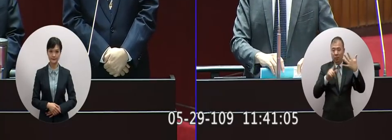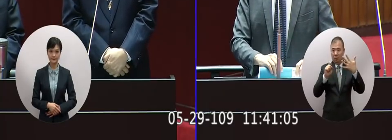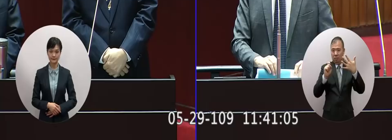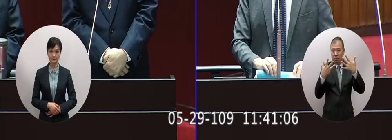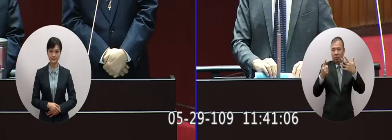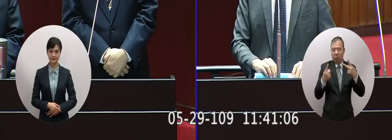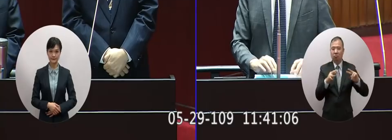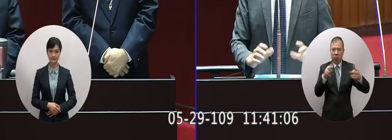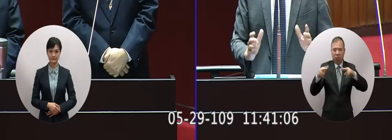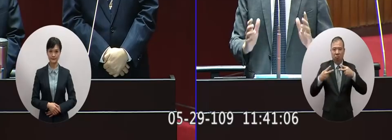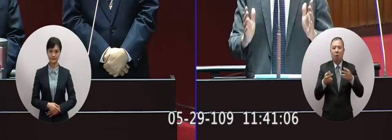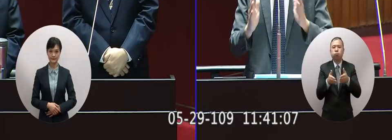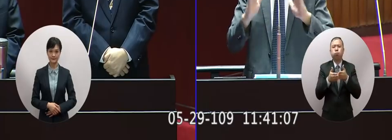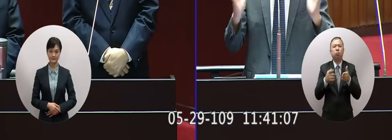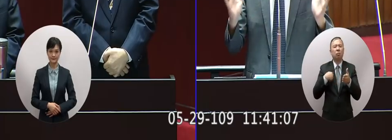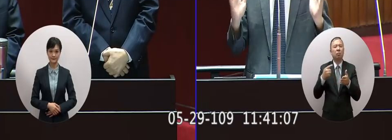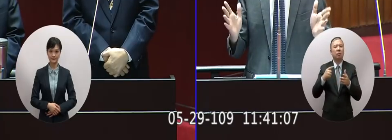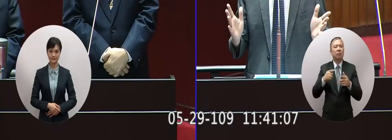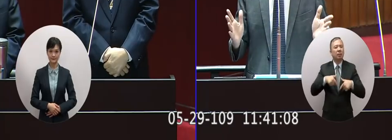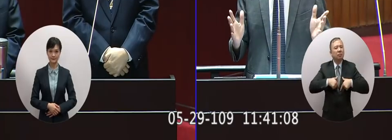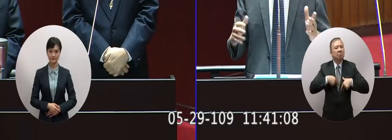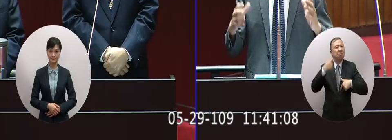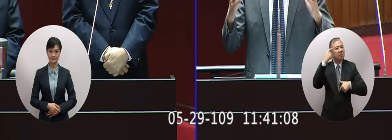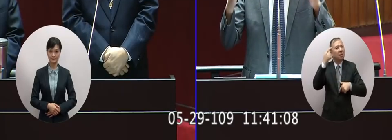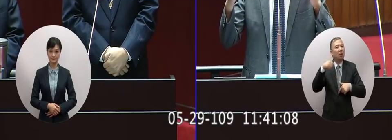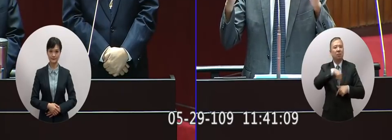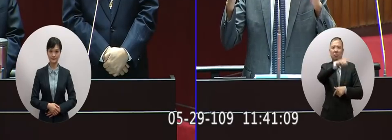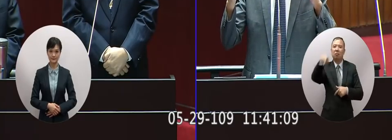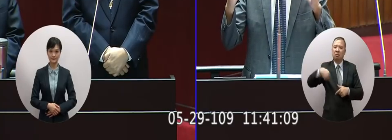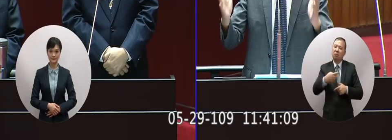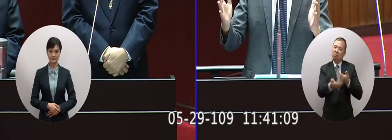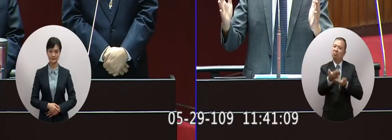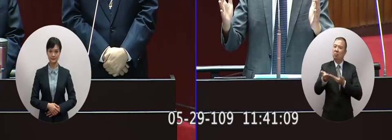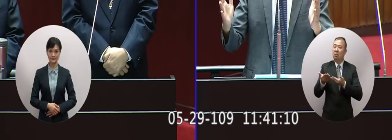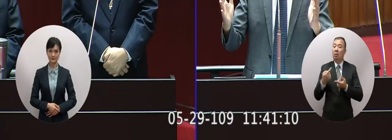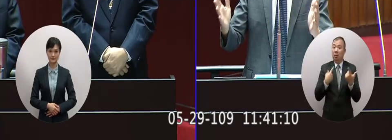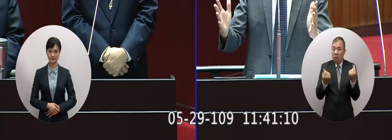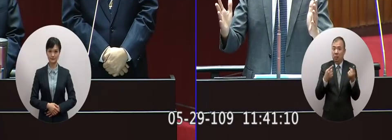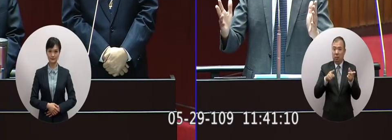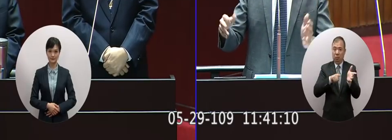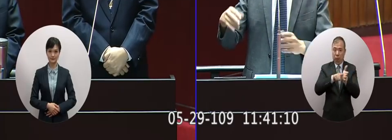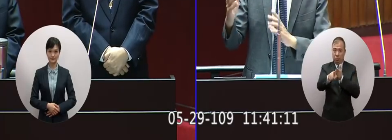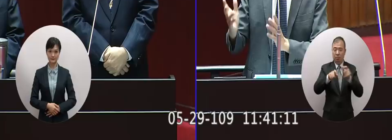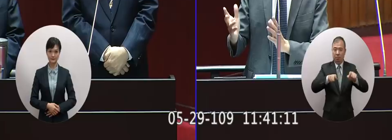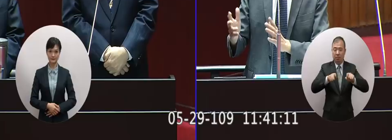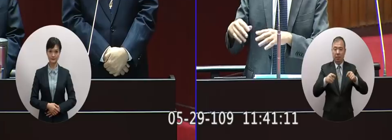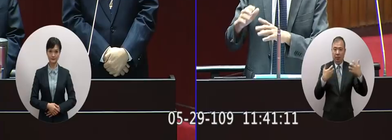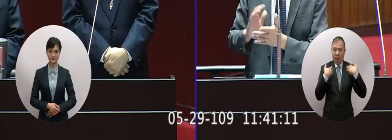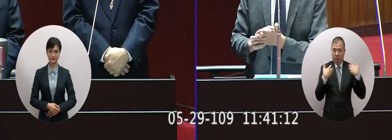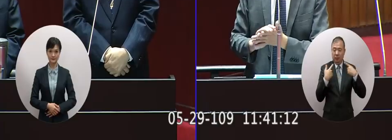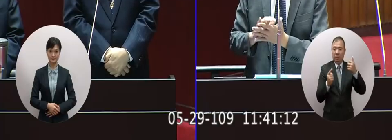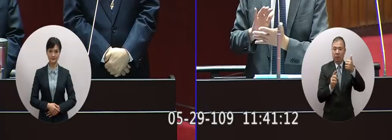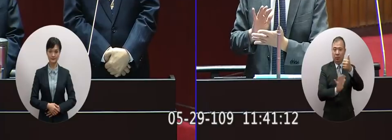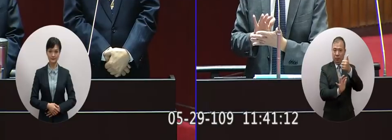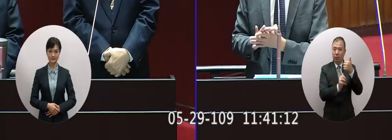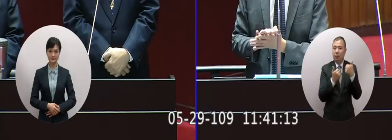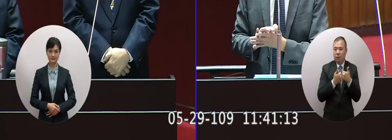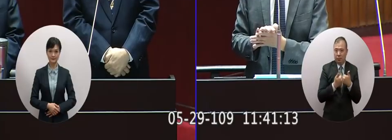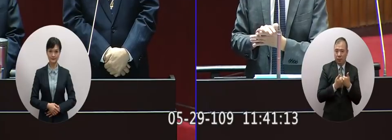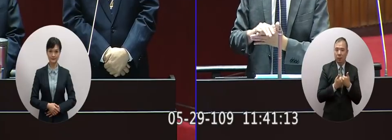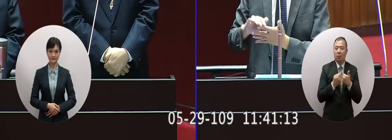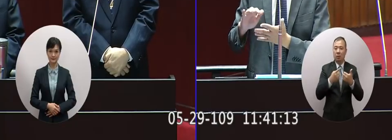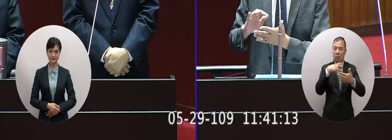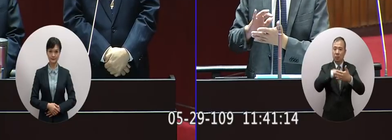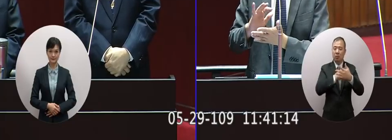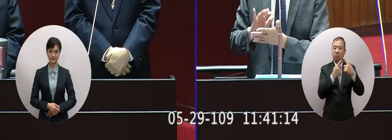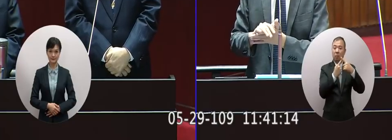实我们的概念也很接近，我想大家想法都差不多，所以我们也是要有个专案的委员会，在委员会中我们有人权